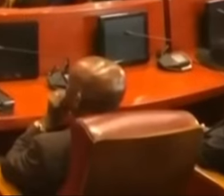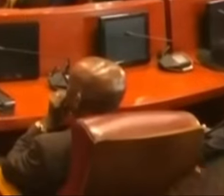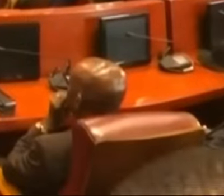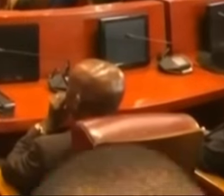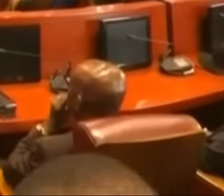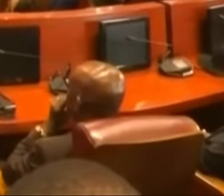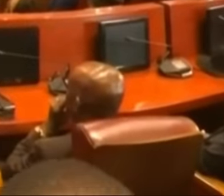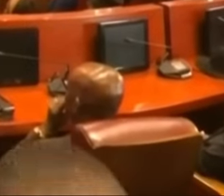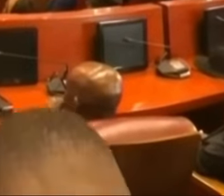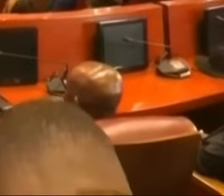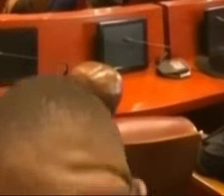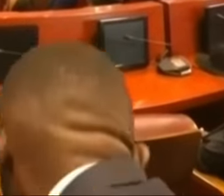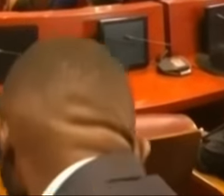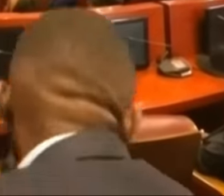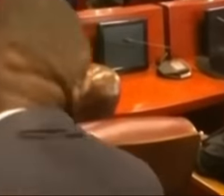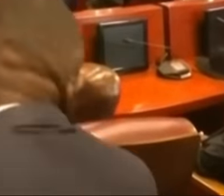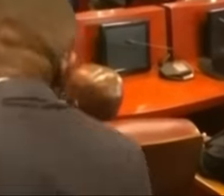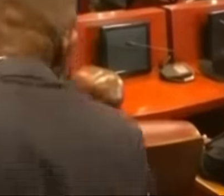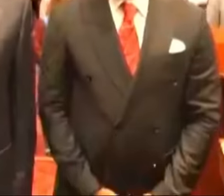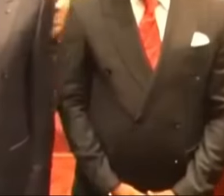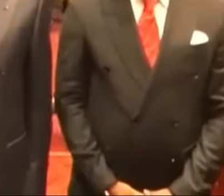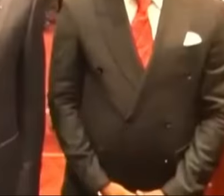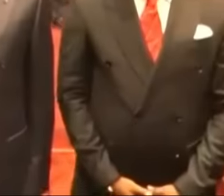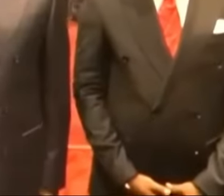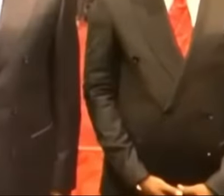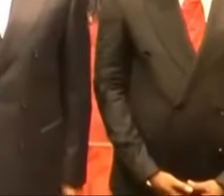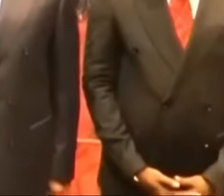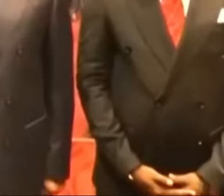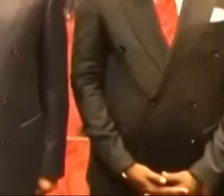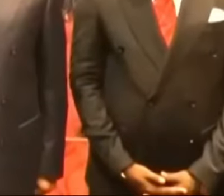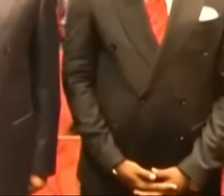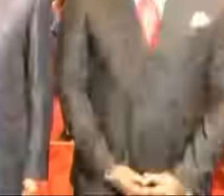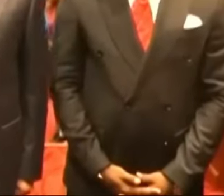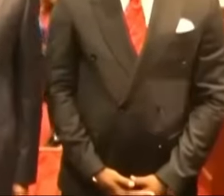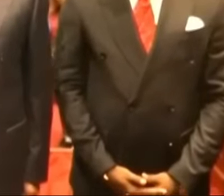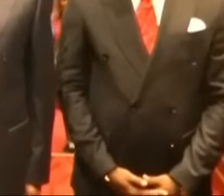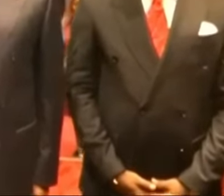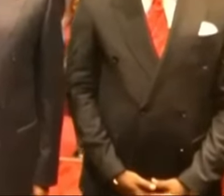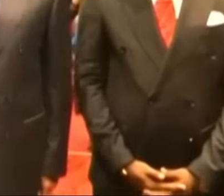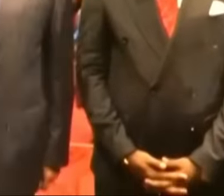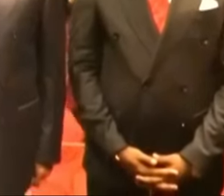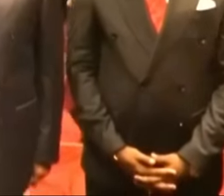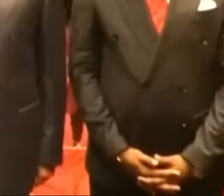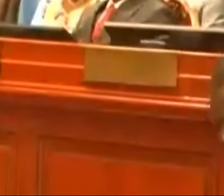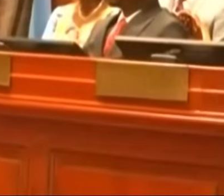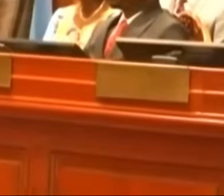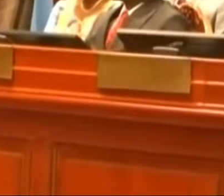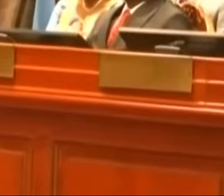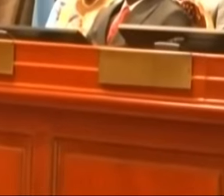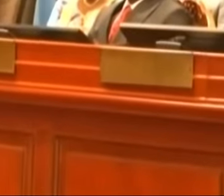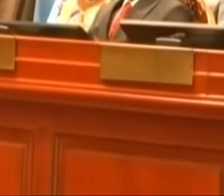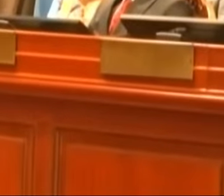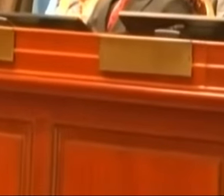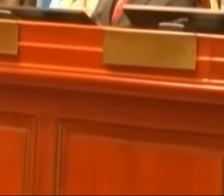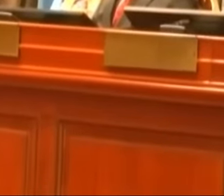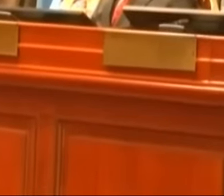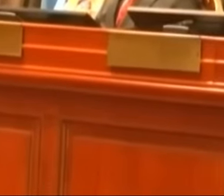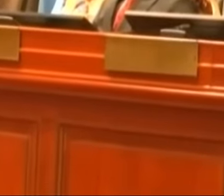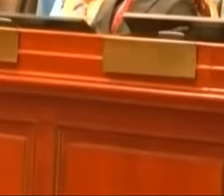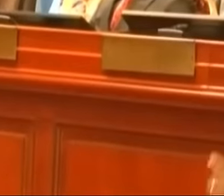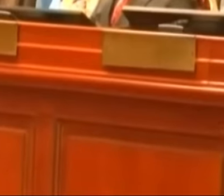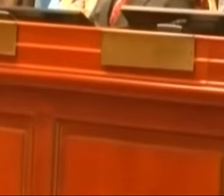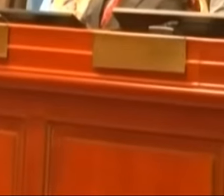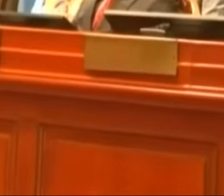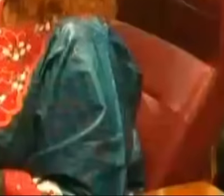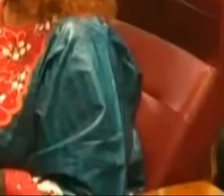des deux Benjamin, Kazadi Kankonde Ivan, 31 ans, qui occupera le poste du rapporteur, et Moïse Ekumbo, 30 ans, va jouer le